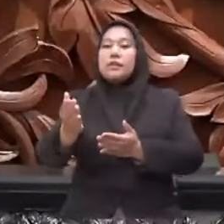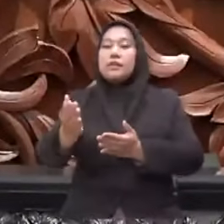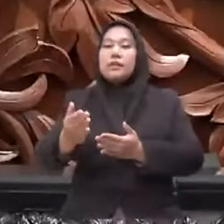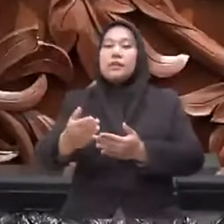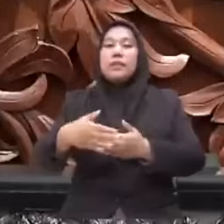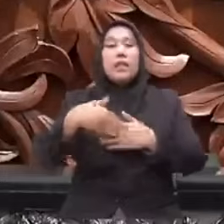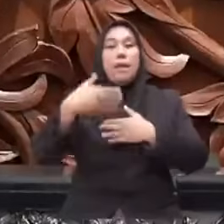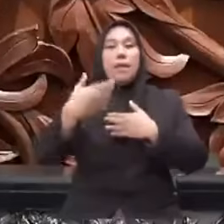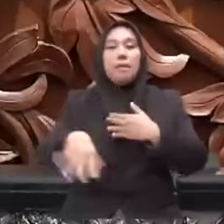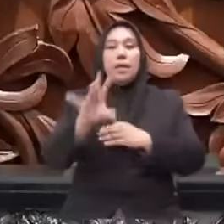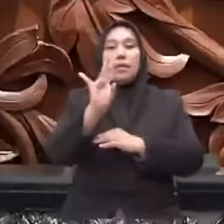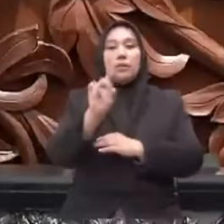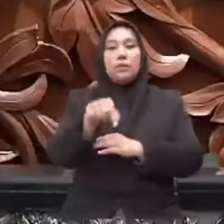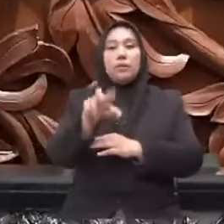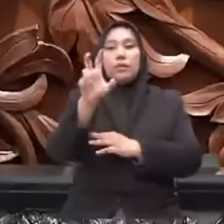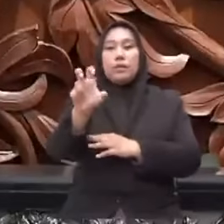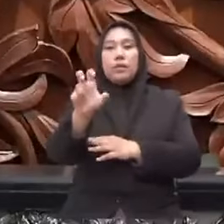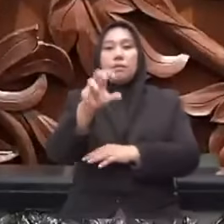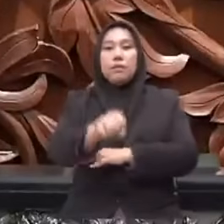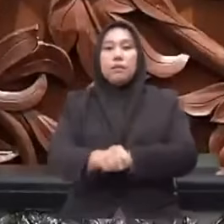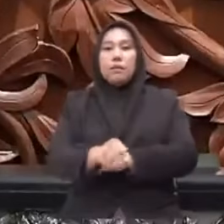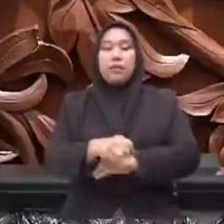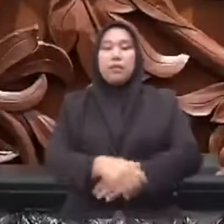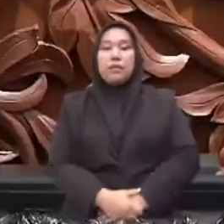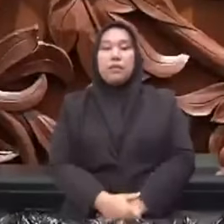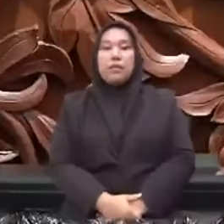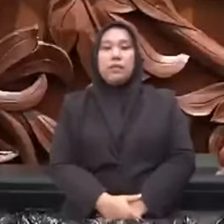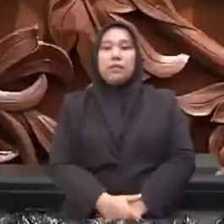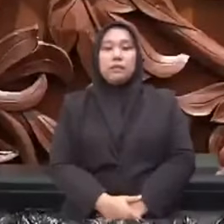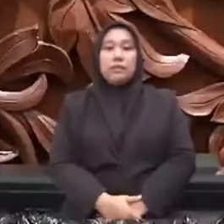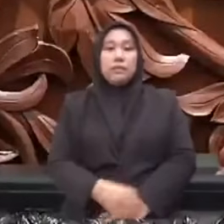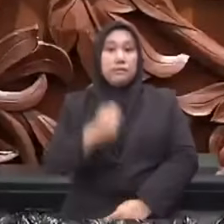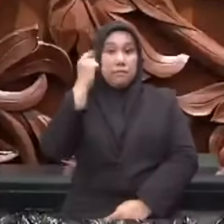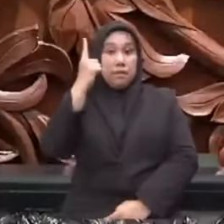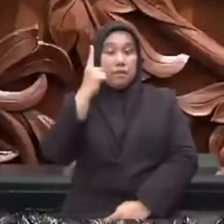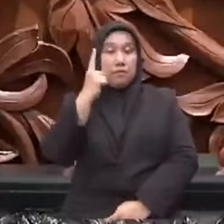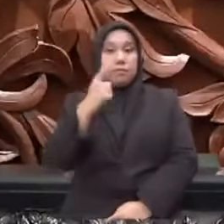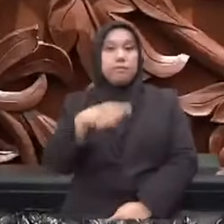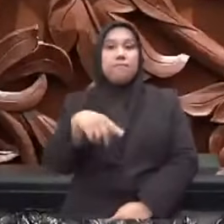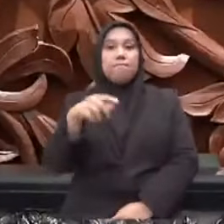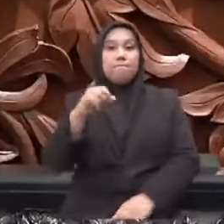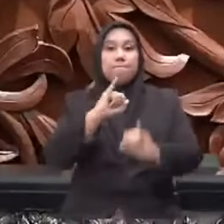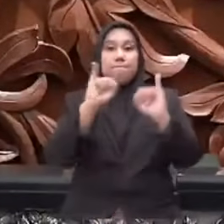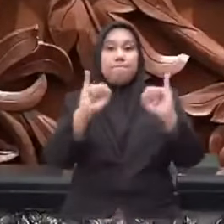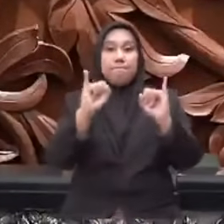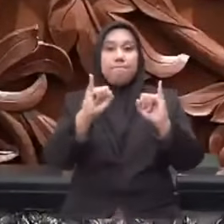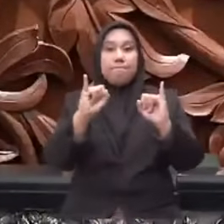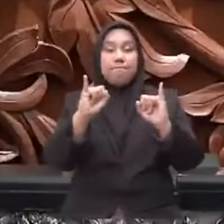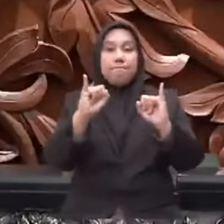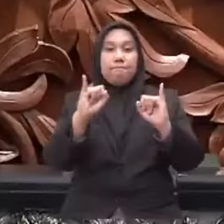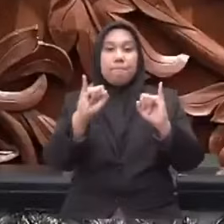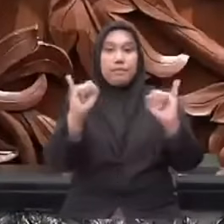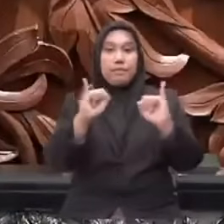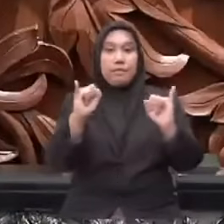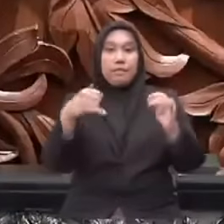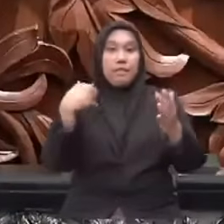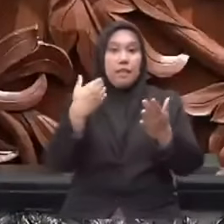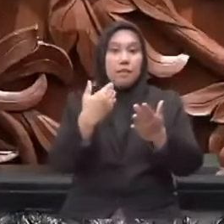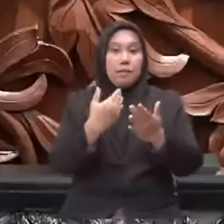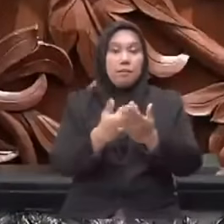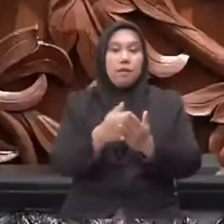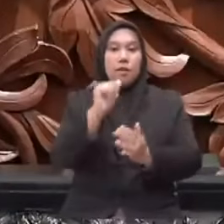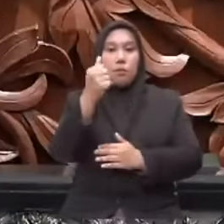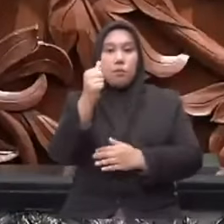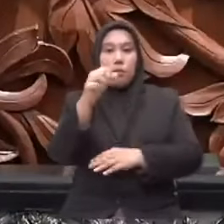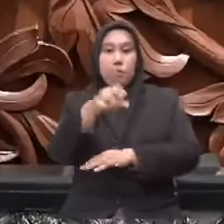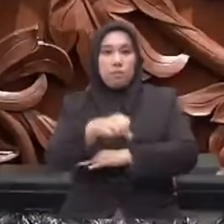saya dipahamkan hari Isnin sampai most probably dengan izin kita sampai ke 10 malam hari Isnin. Ya. Tapi